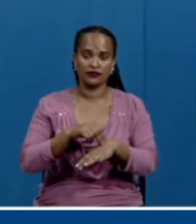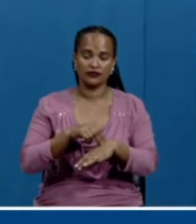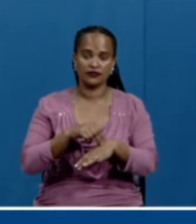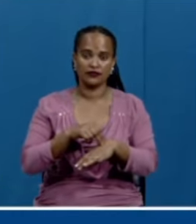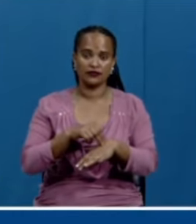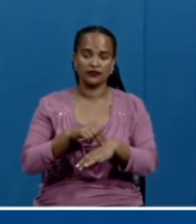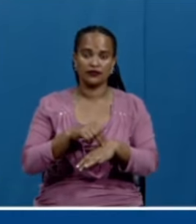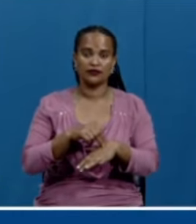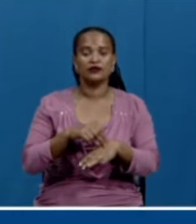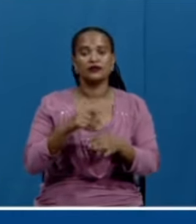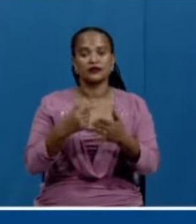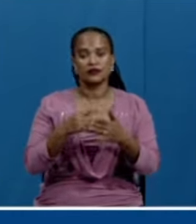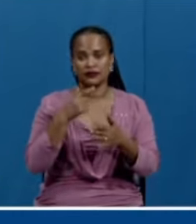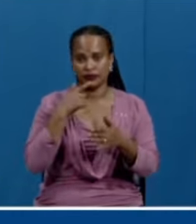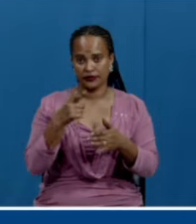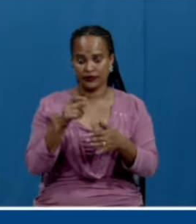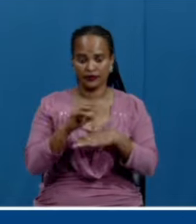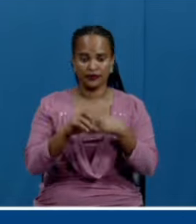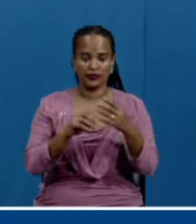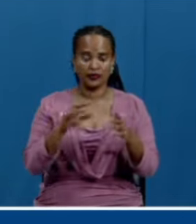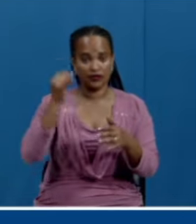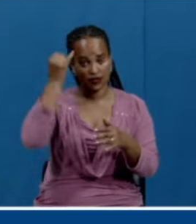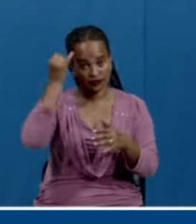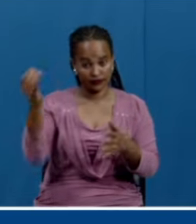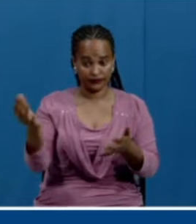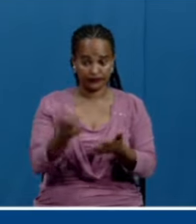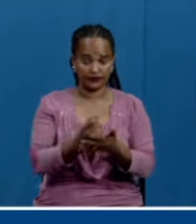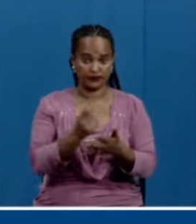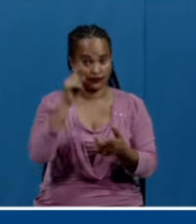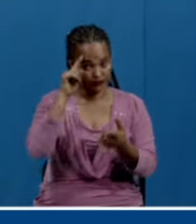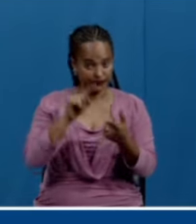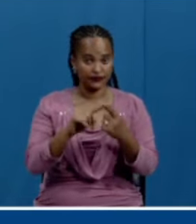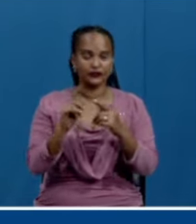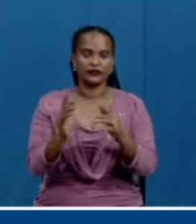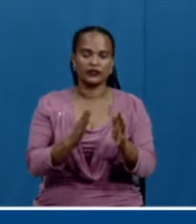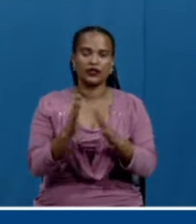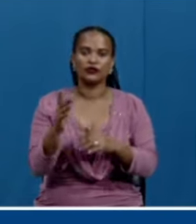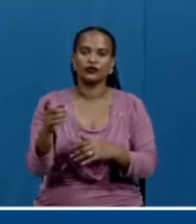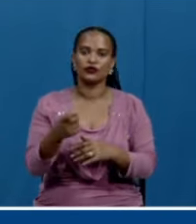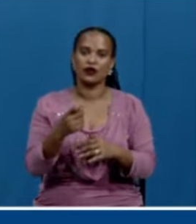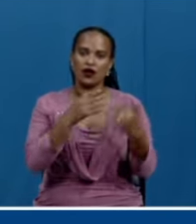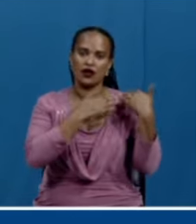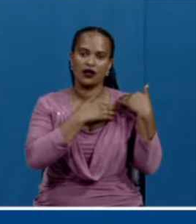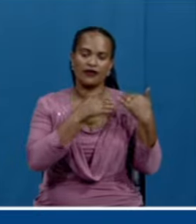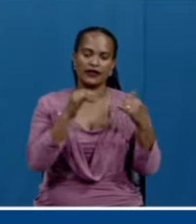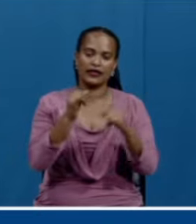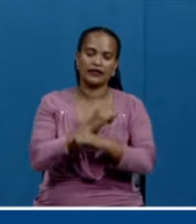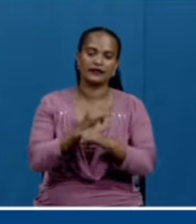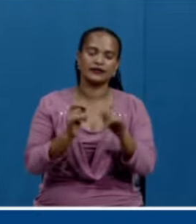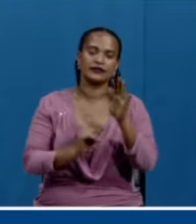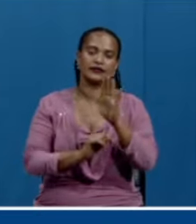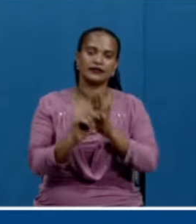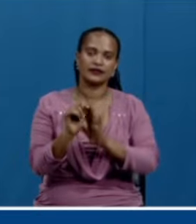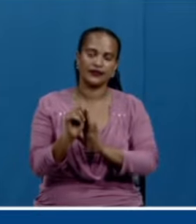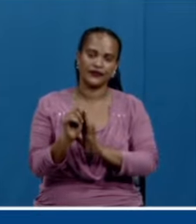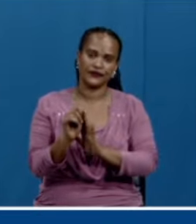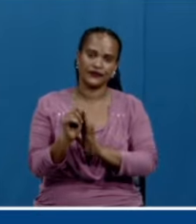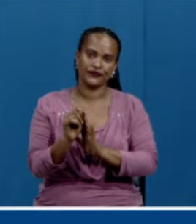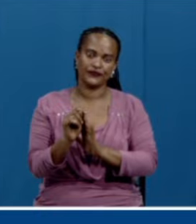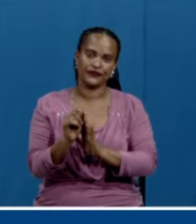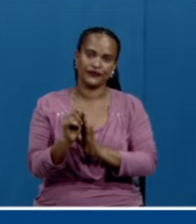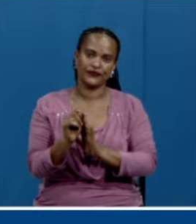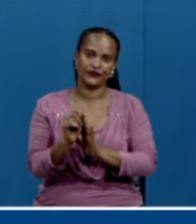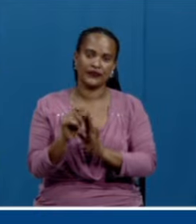ዘሎ ጉድኣት ንምድሓን ምኽሪ ሓሳብ ንምትእኽኻብ ዓሊሙ ዝተዳለወ ከም ዝኾነ ድማ ሓላፊ ቢሮ ኢንዳስትሪ ትግራይ ዶክተር ገብሪ ሂወት